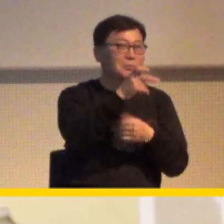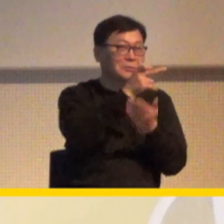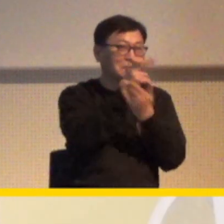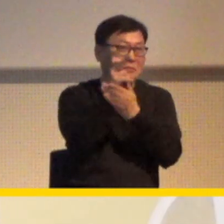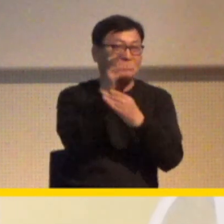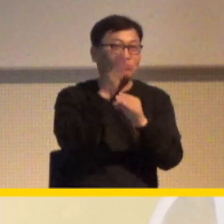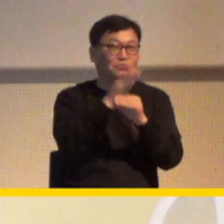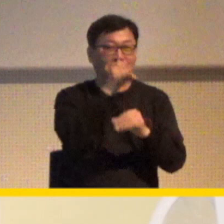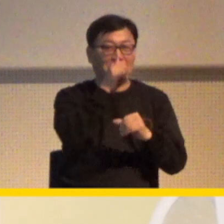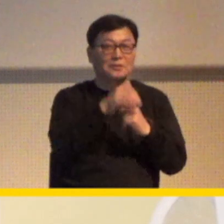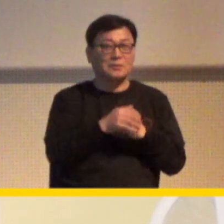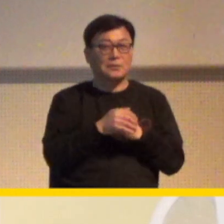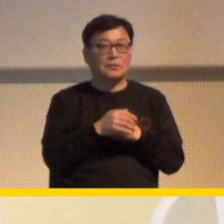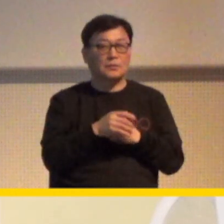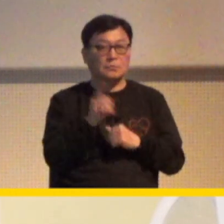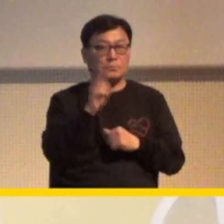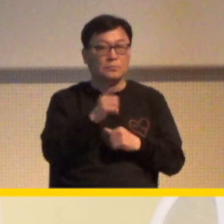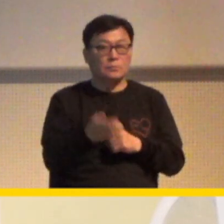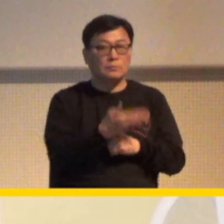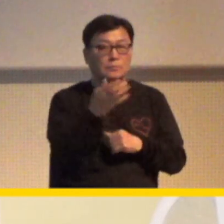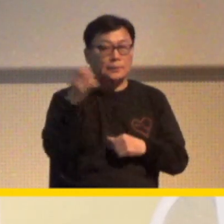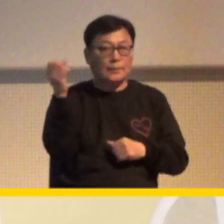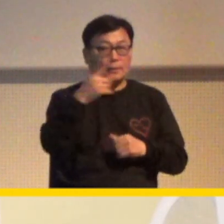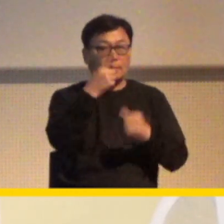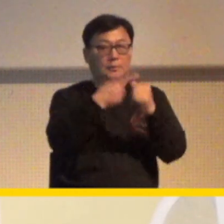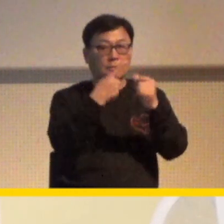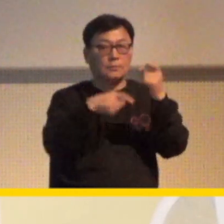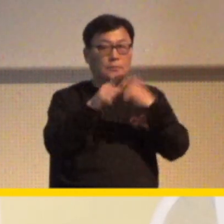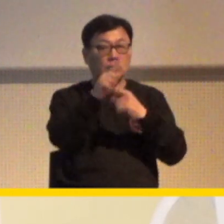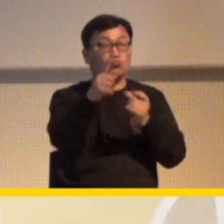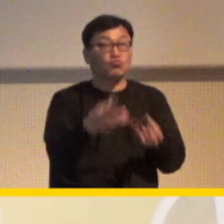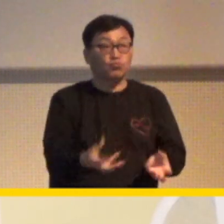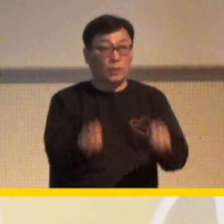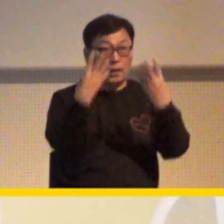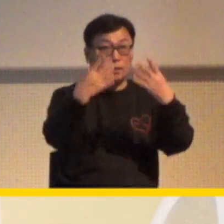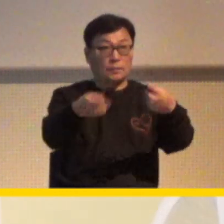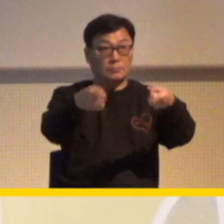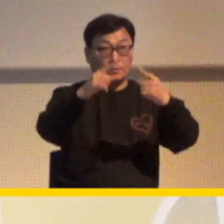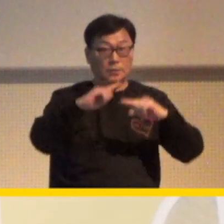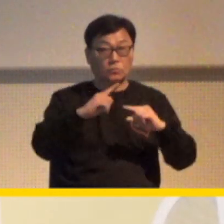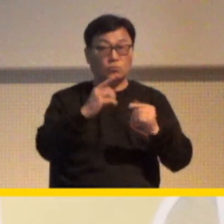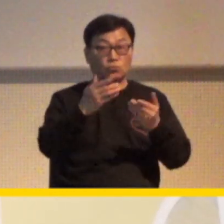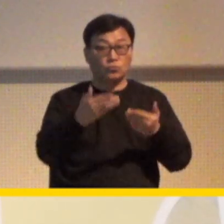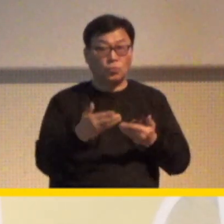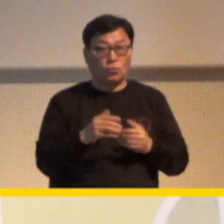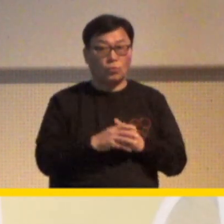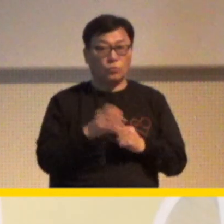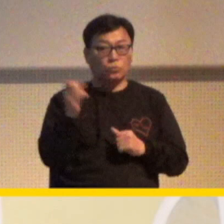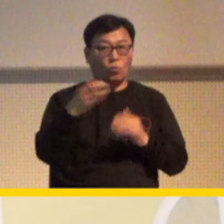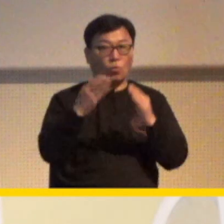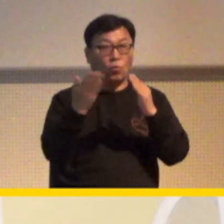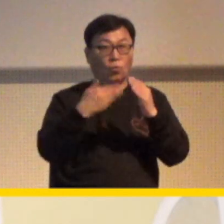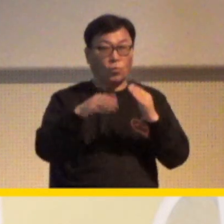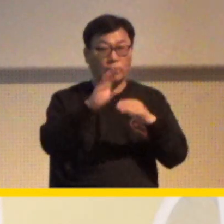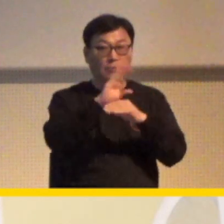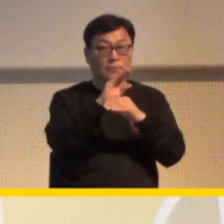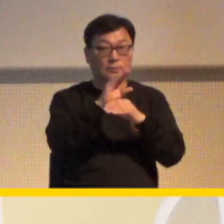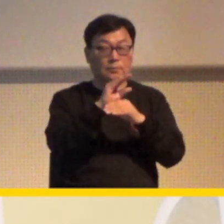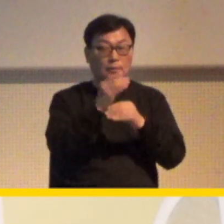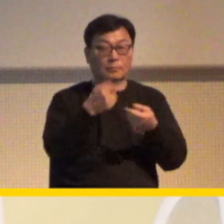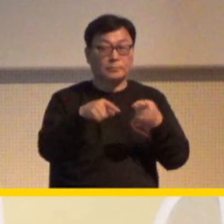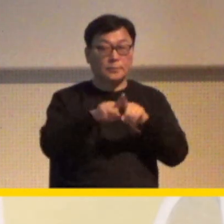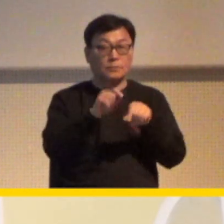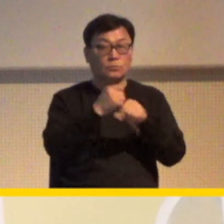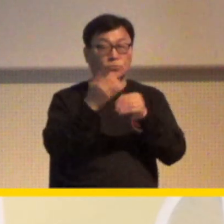촬영하고 있습니다. 아무튼 여러분들 다시 한 번 더 이 축제에 참여하시고 또 공개 방송에 함께 하시는